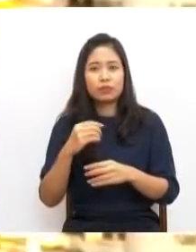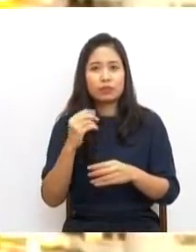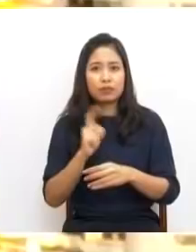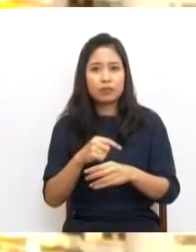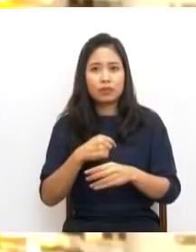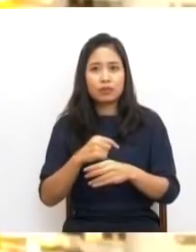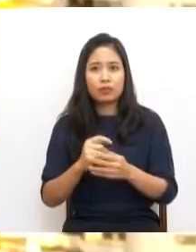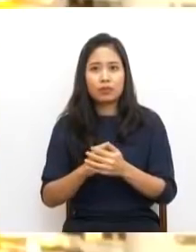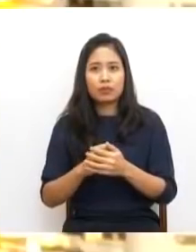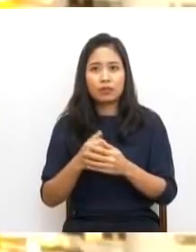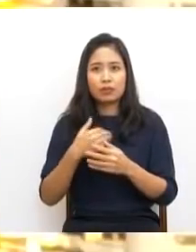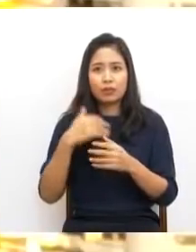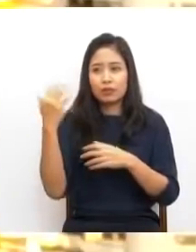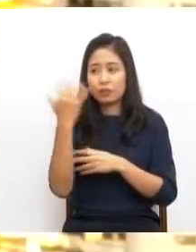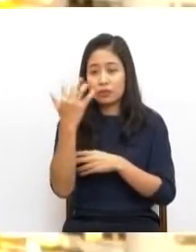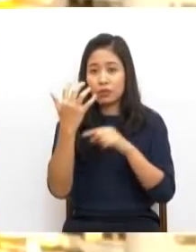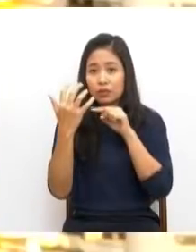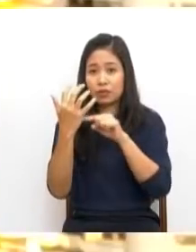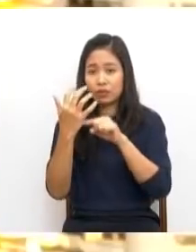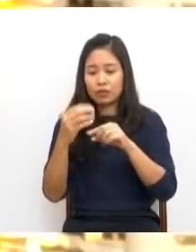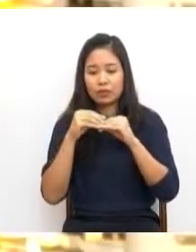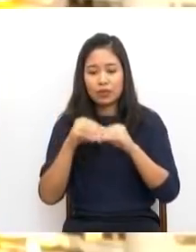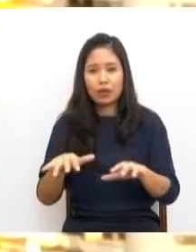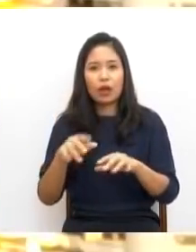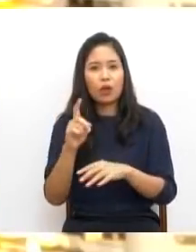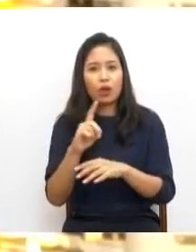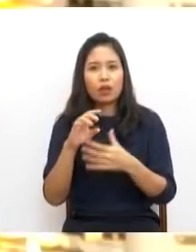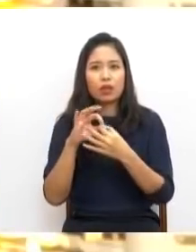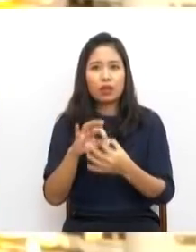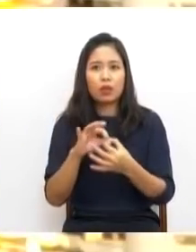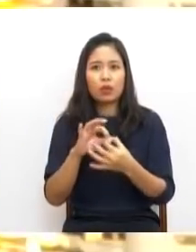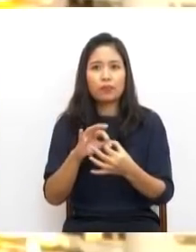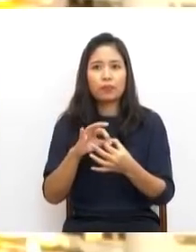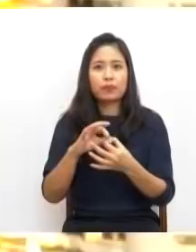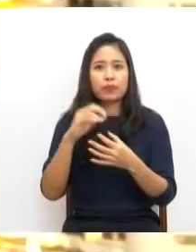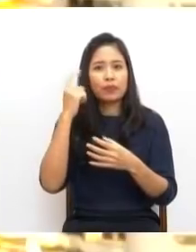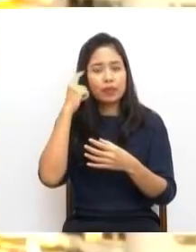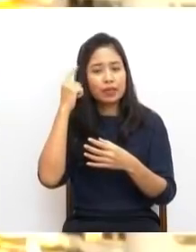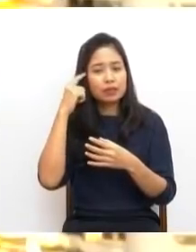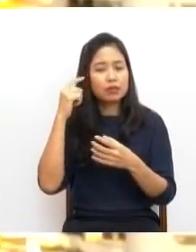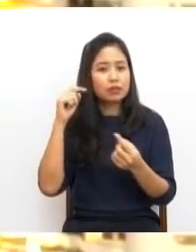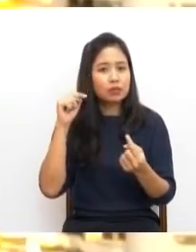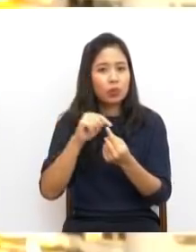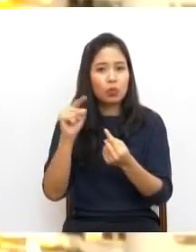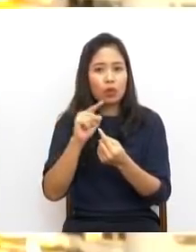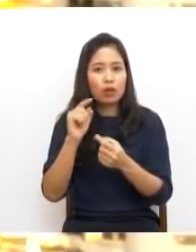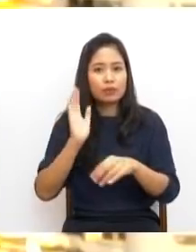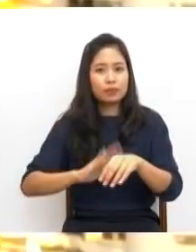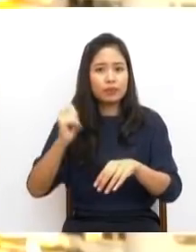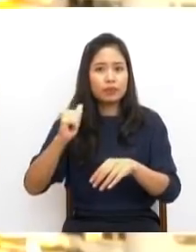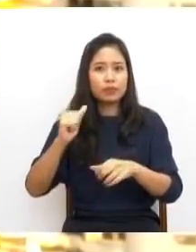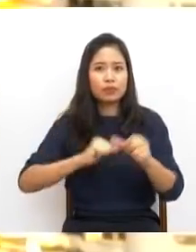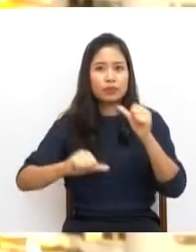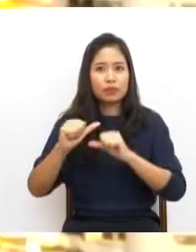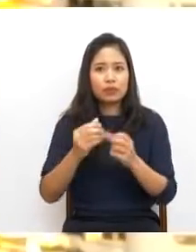ซึ่งเป็นรายการเกี่ยวกับการคิดนอกกรอบการคิดแบบบูรณาการหรือว่าสเต็มศึกษารวมทั้งบางครั้งเราก็จะมีเรื่องการคิดแ